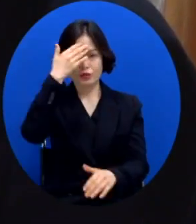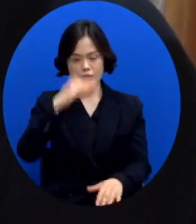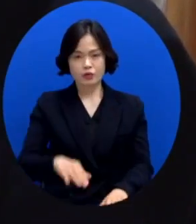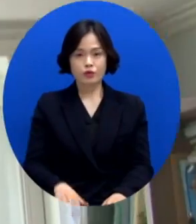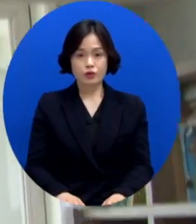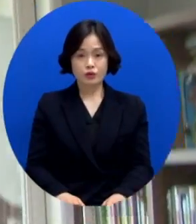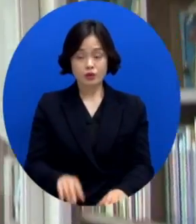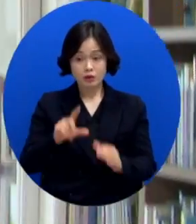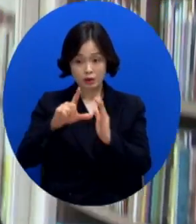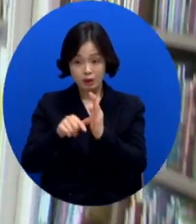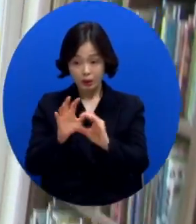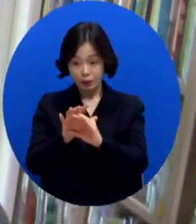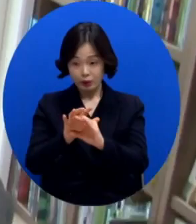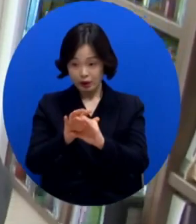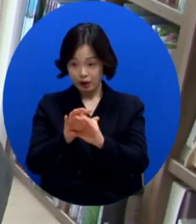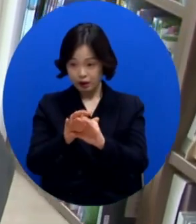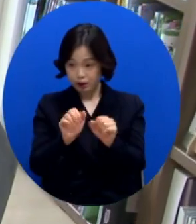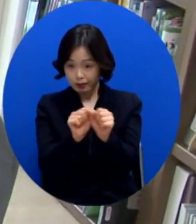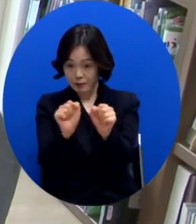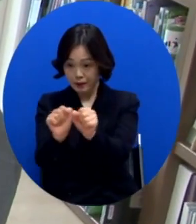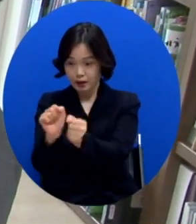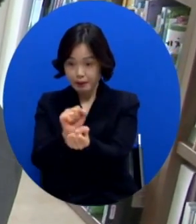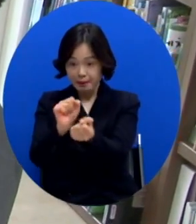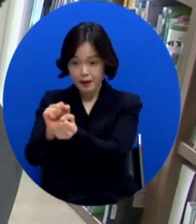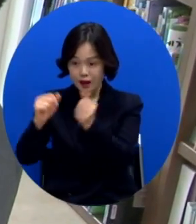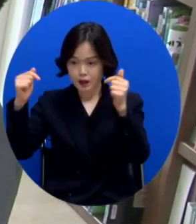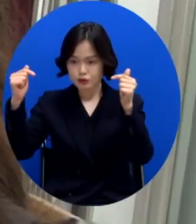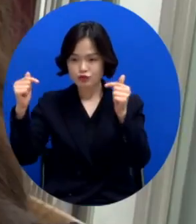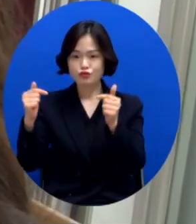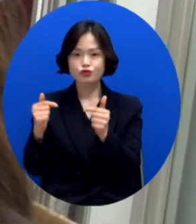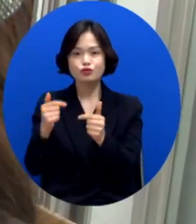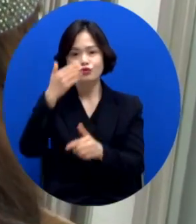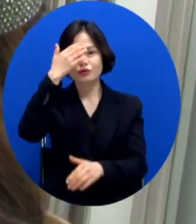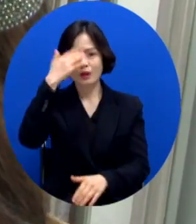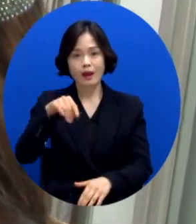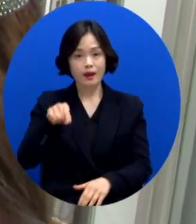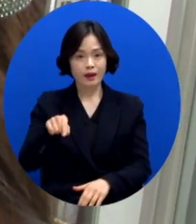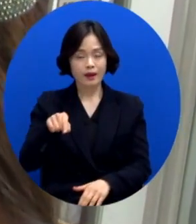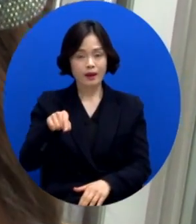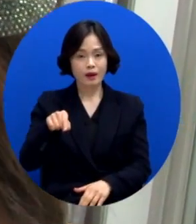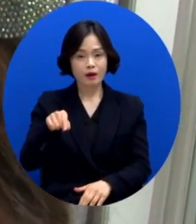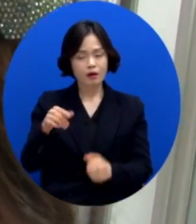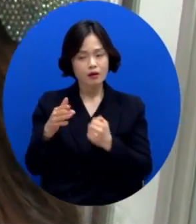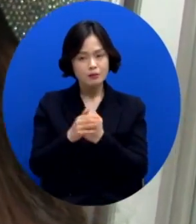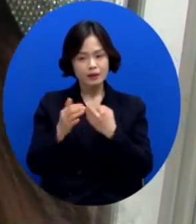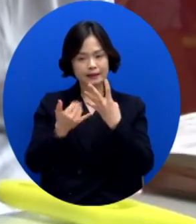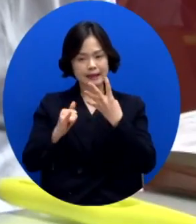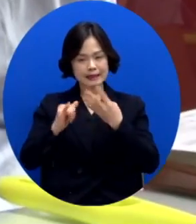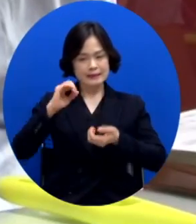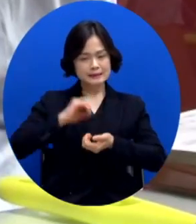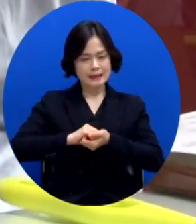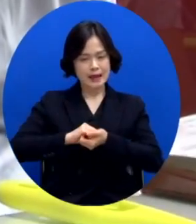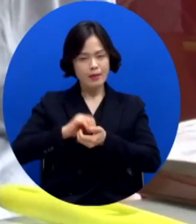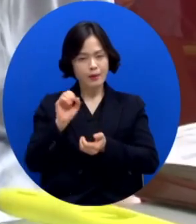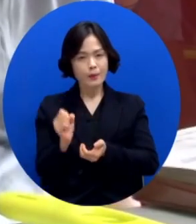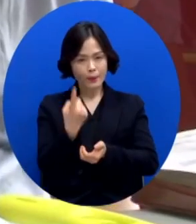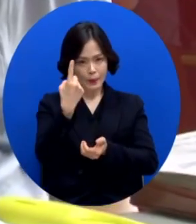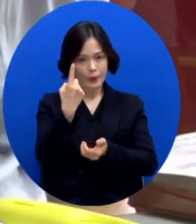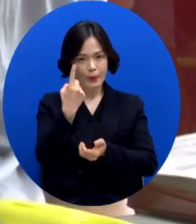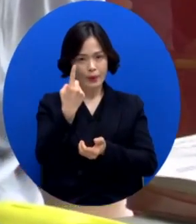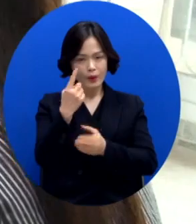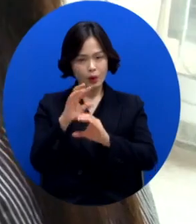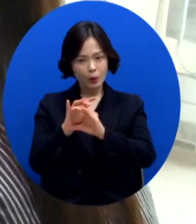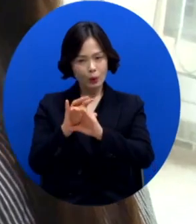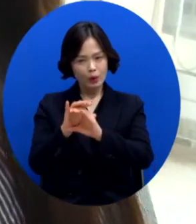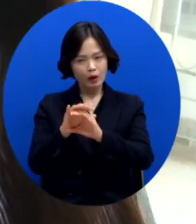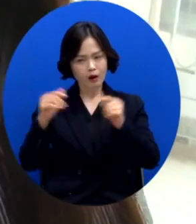시기에 확진자 수도 맞물려 줄어들기 시작했는데요. 이 조사만 가지고 5인 이상 집합금지 때문에 3차 대유행이 주춤했다고